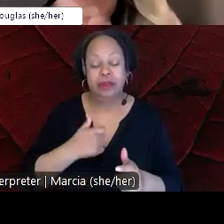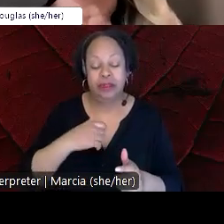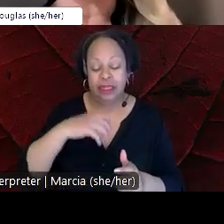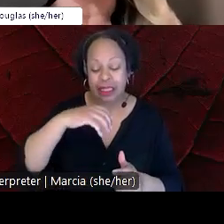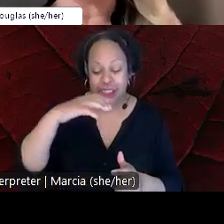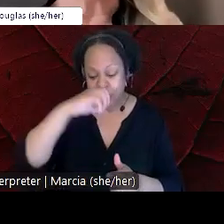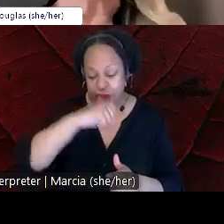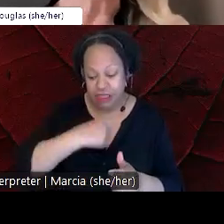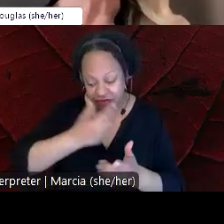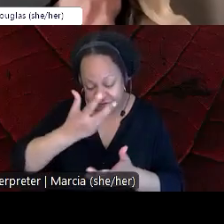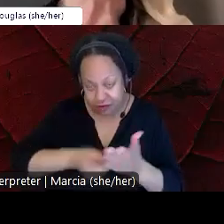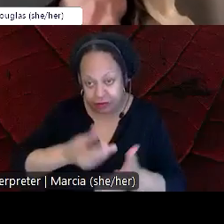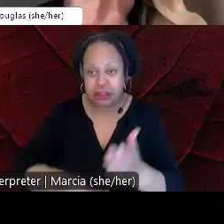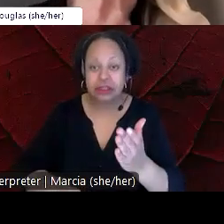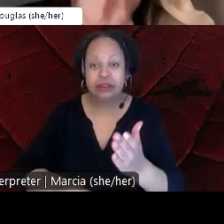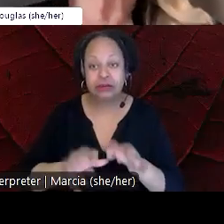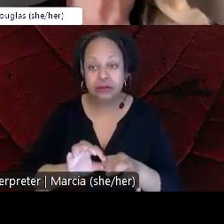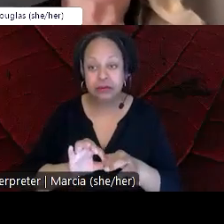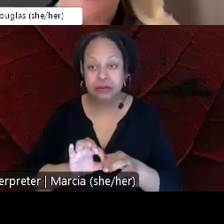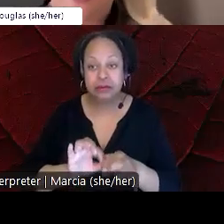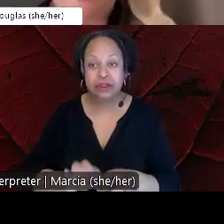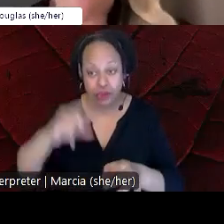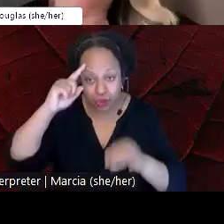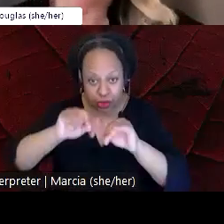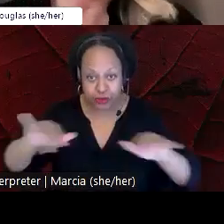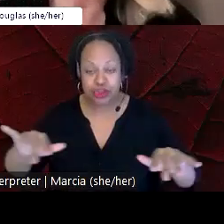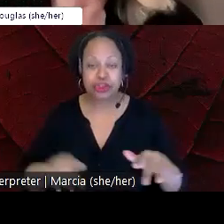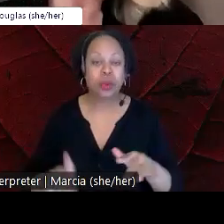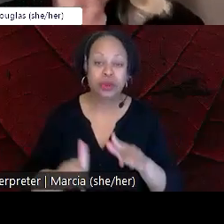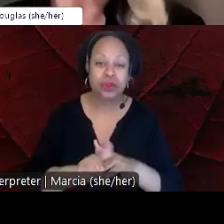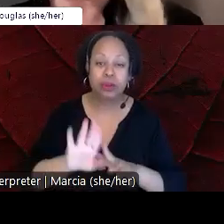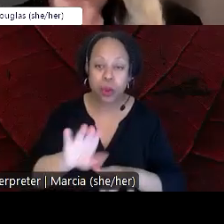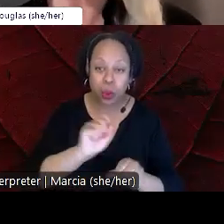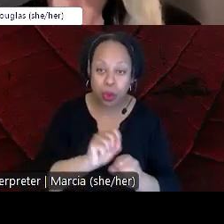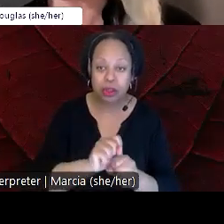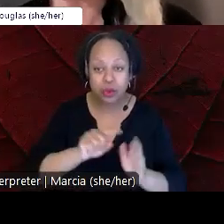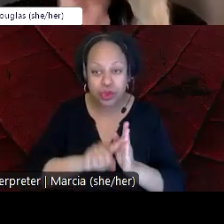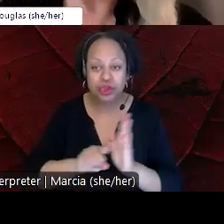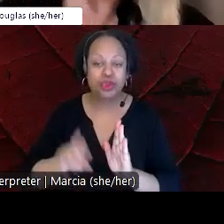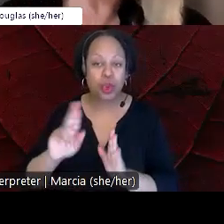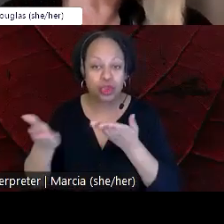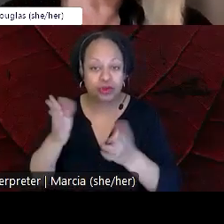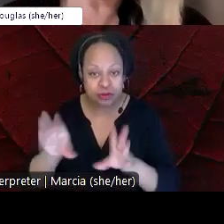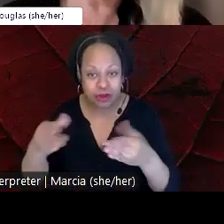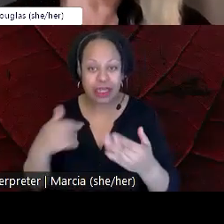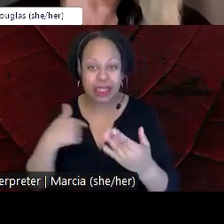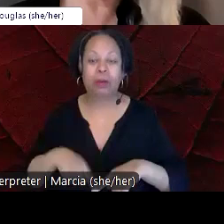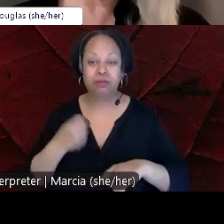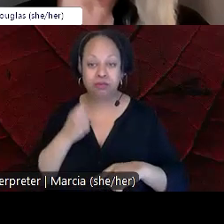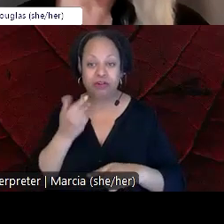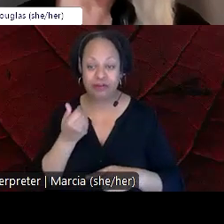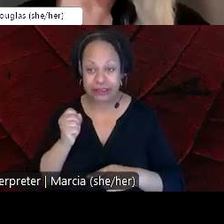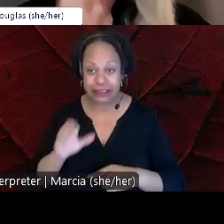travail, vos propres recherches ou votre milieu? Je vais vous laisser y réfléchir pendant un